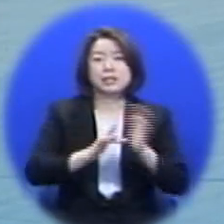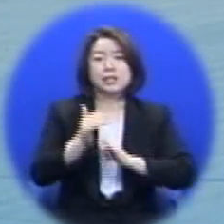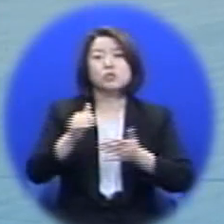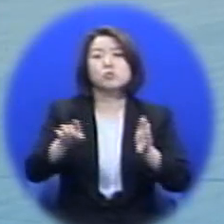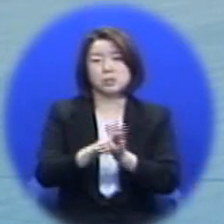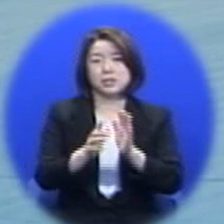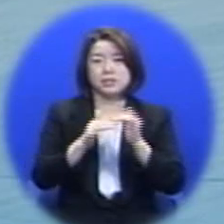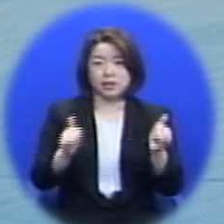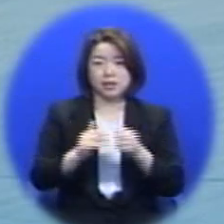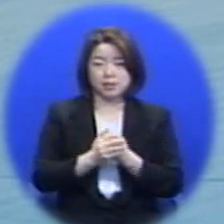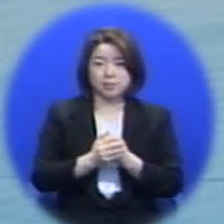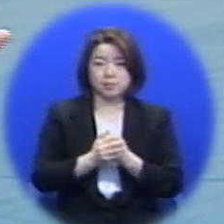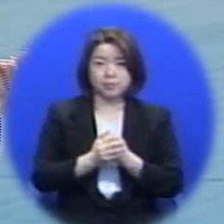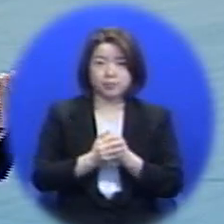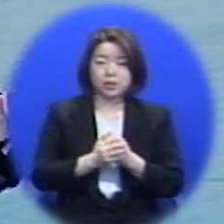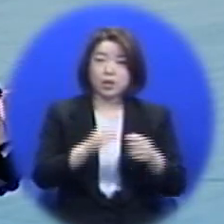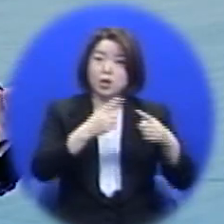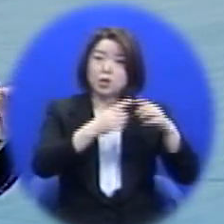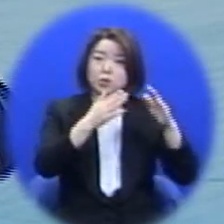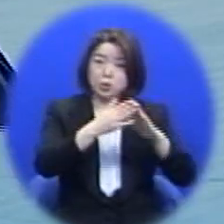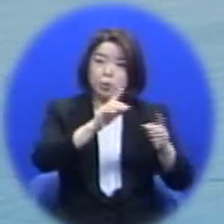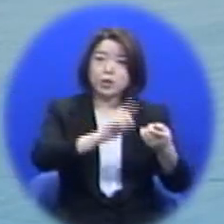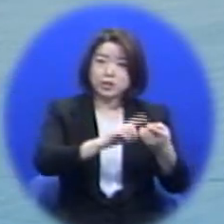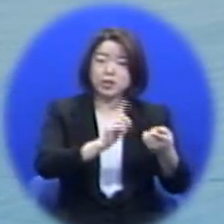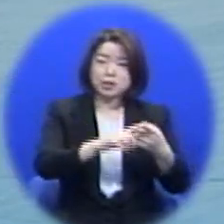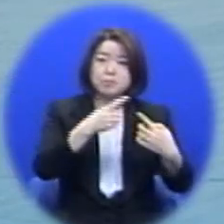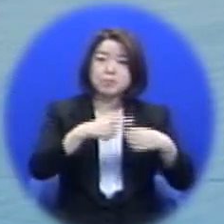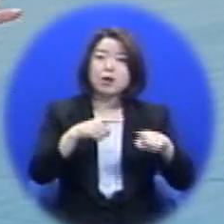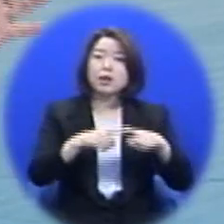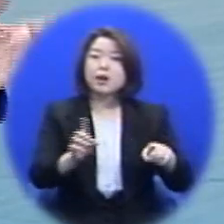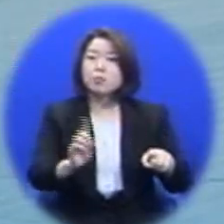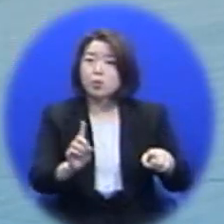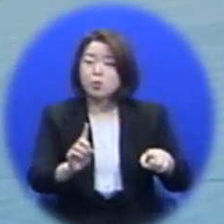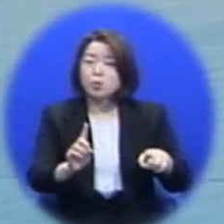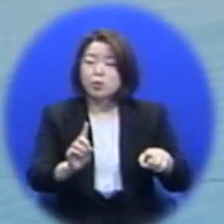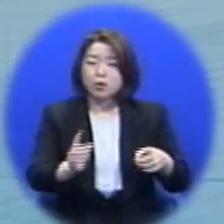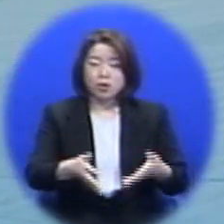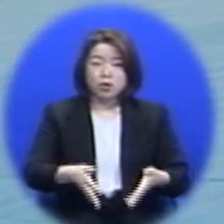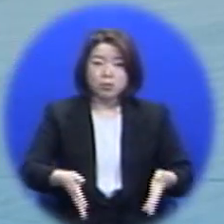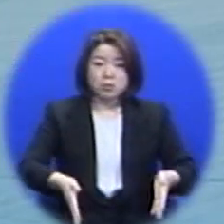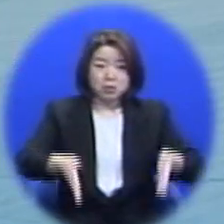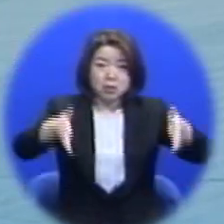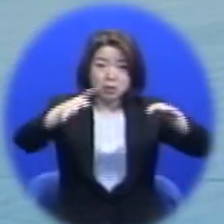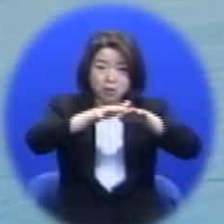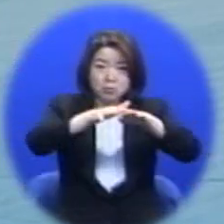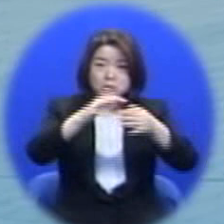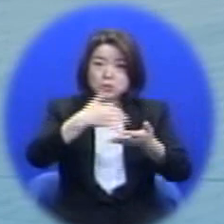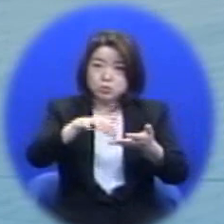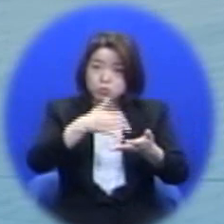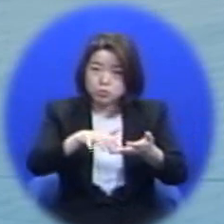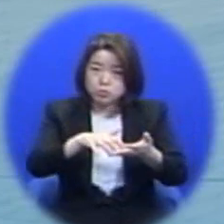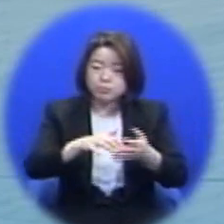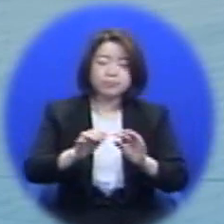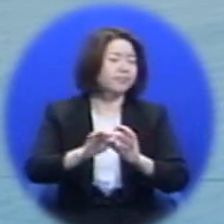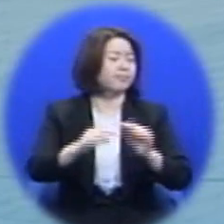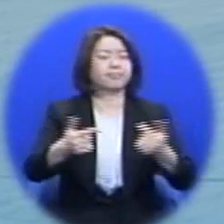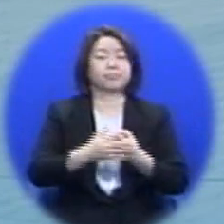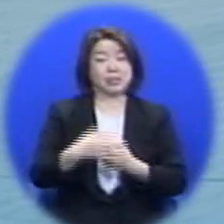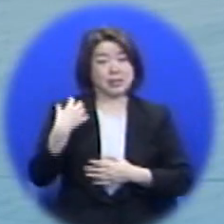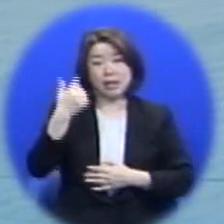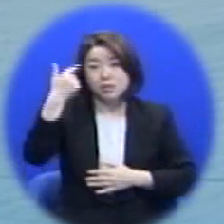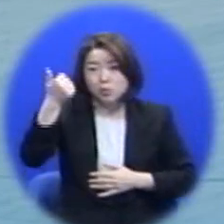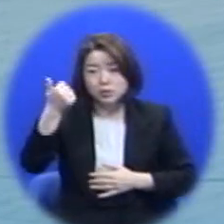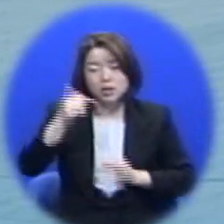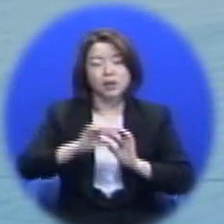교회가 교회다운 교회인 것은 뭘 가지고 판단하지요? 교인 수, 건물? 아니에요. 담임 목사?